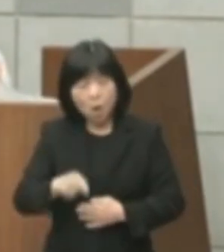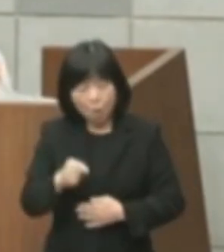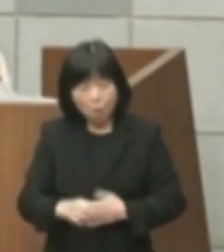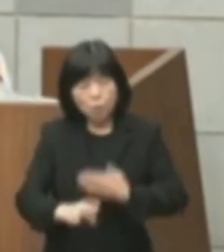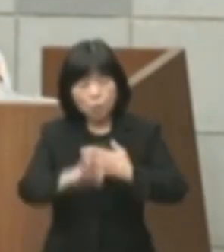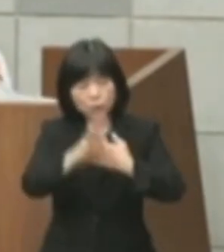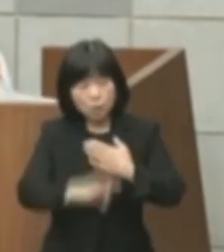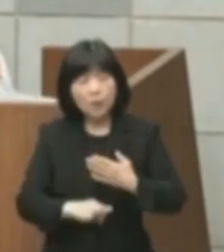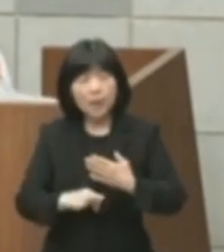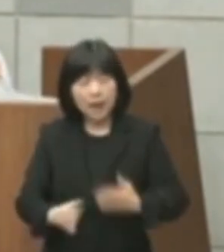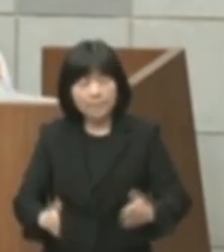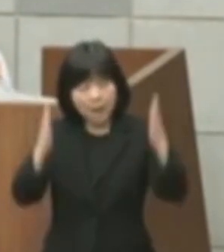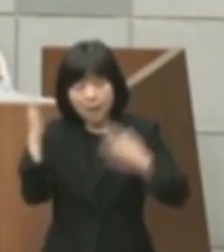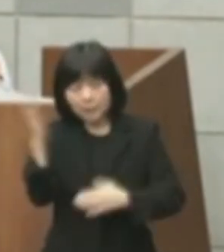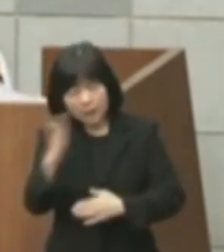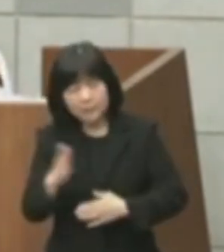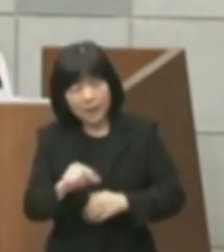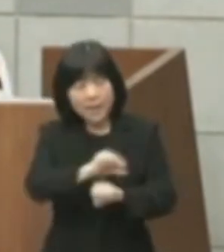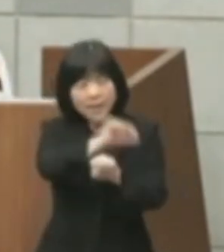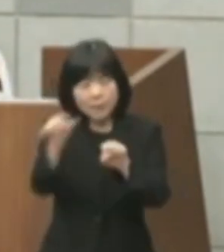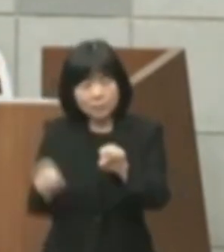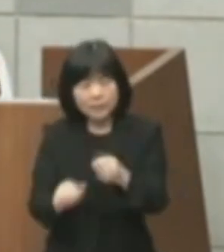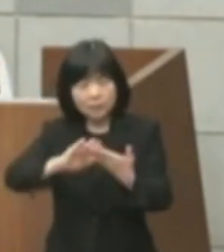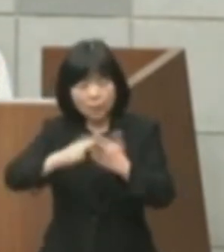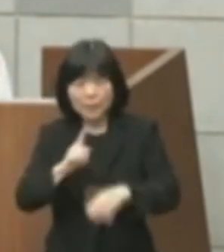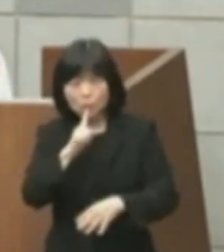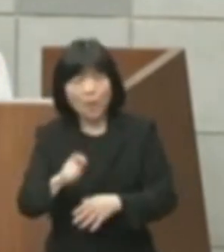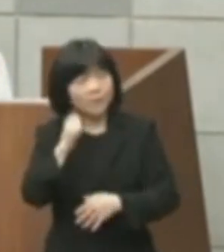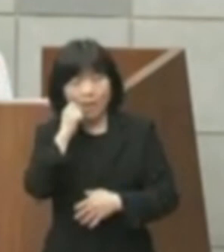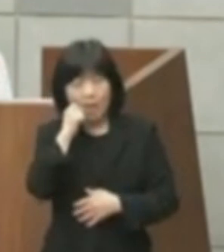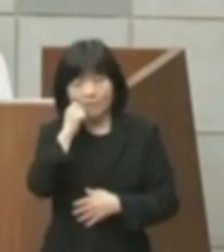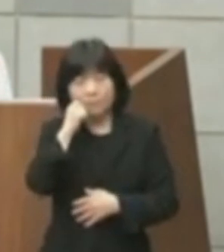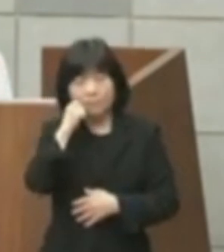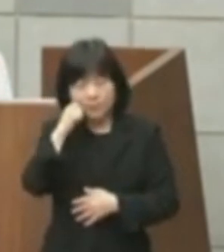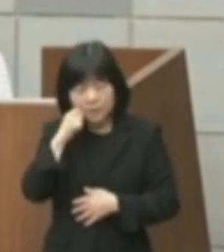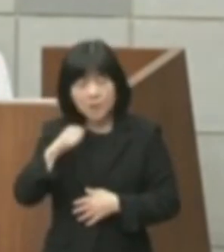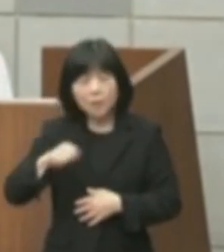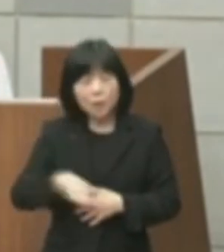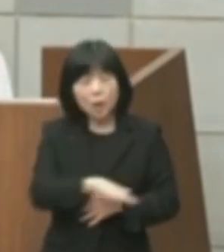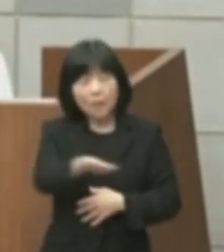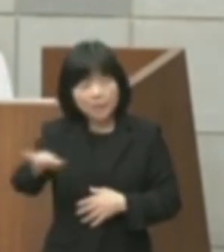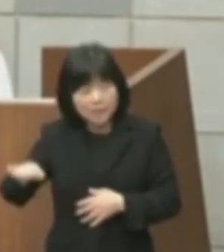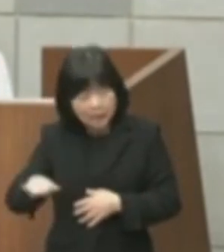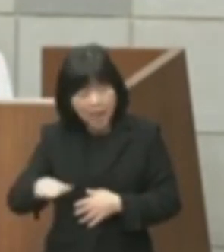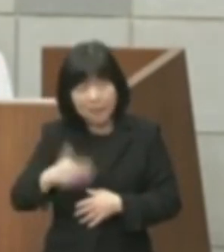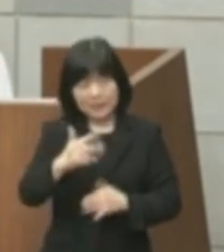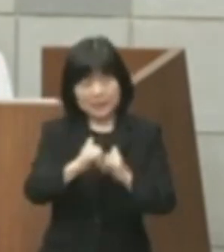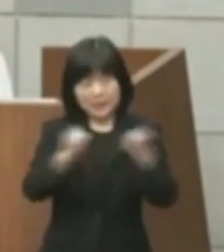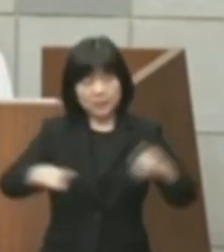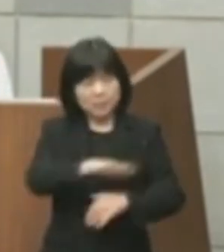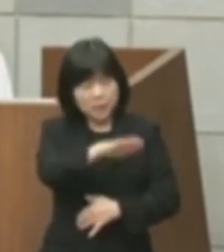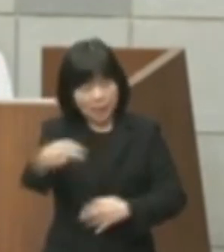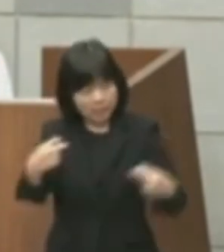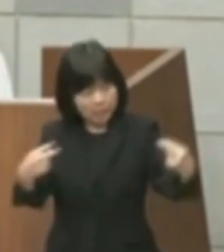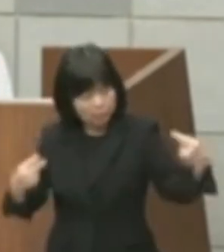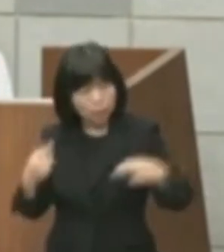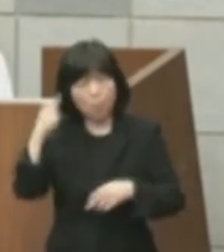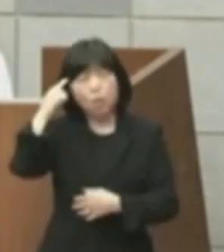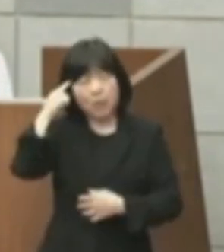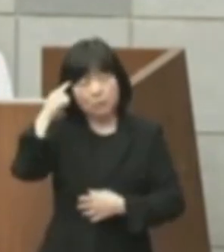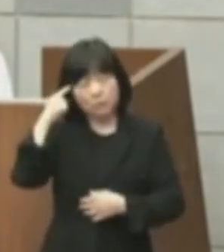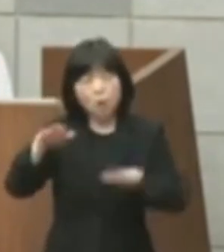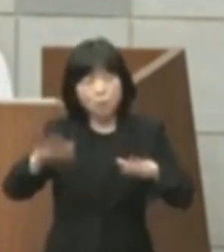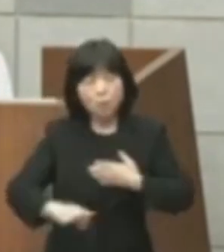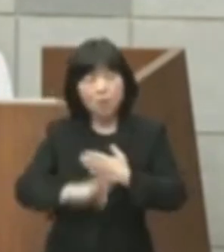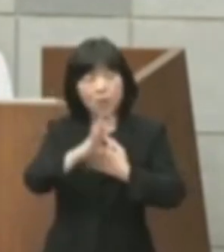ないぐらいでは本当に SDGs の街とは言えないと思います。でそのことは市民もよく見ていると思いますから、今回の条例の採付についてはし